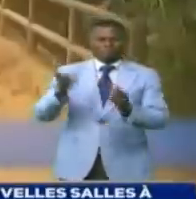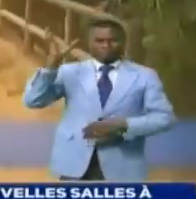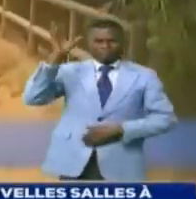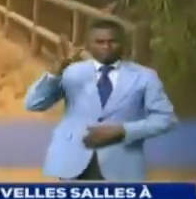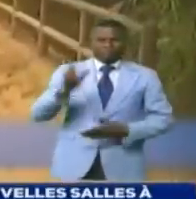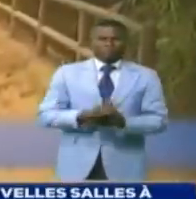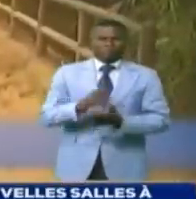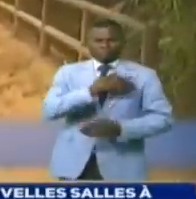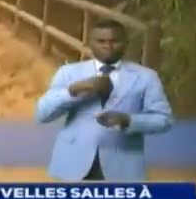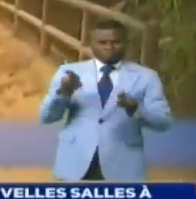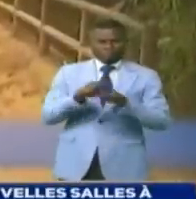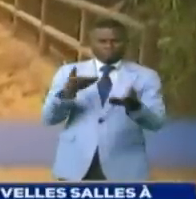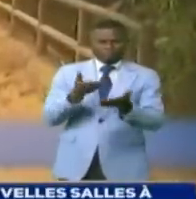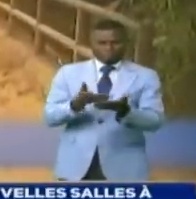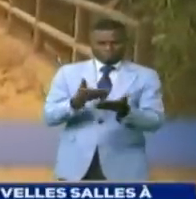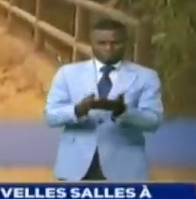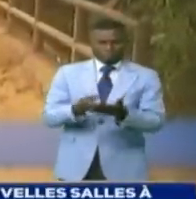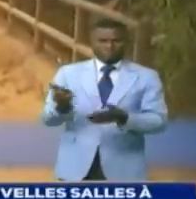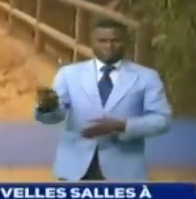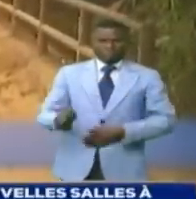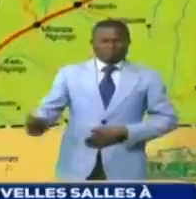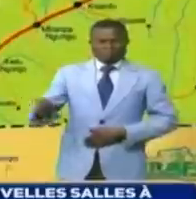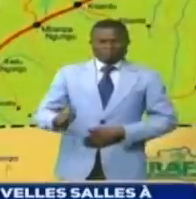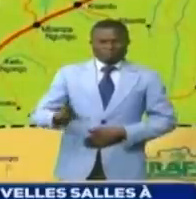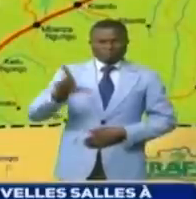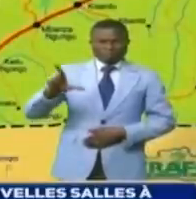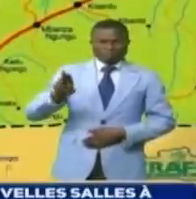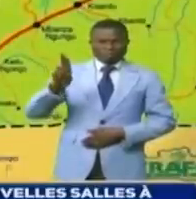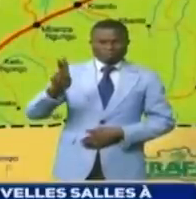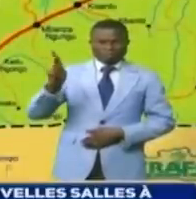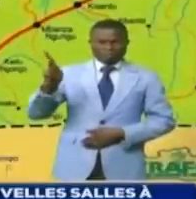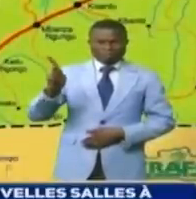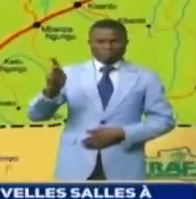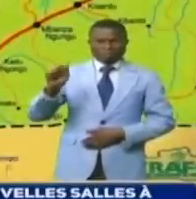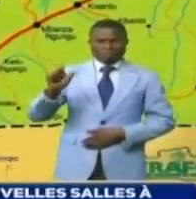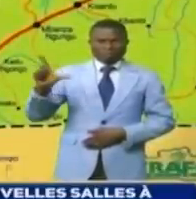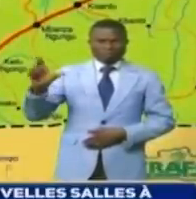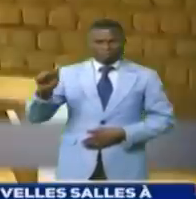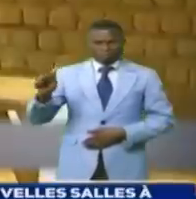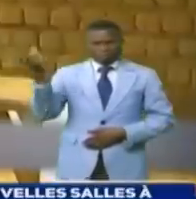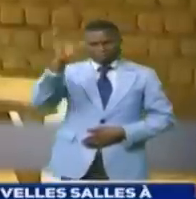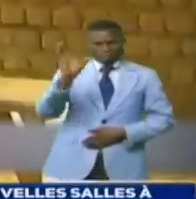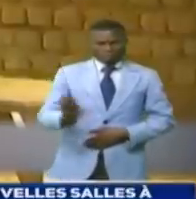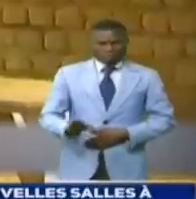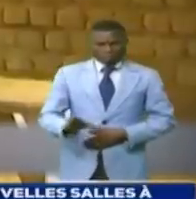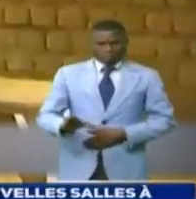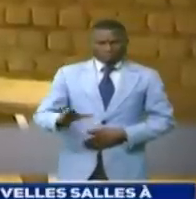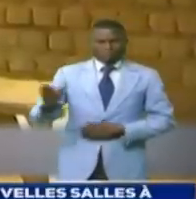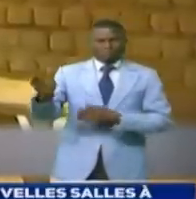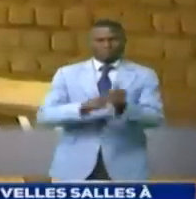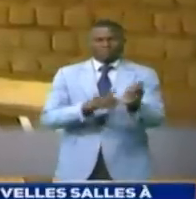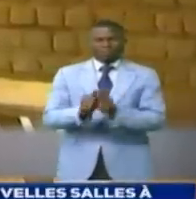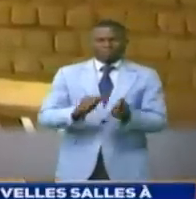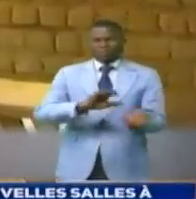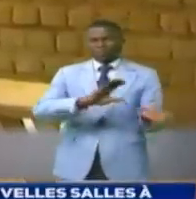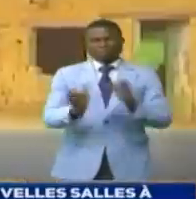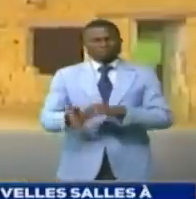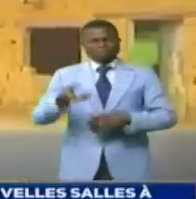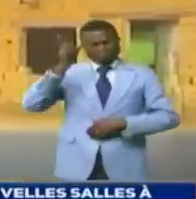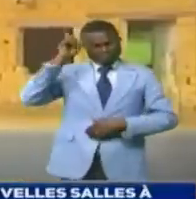qui porte les mêmes noms dans les territoires des Lukala au Congo central s'est métamorphosée